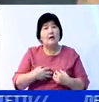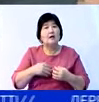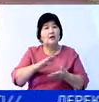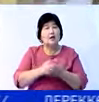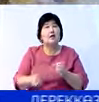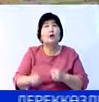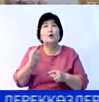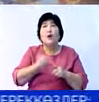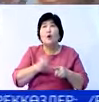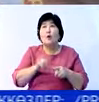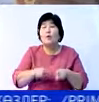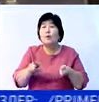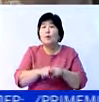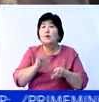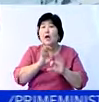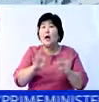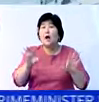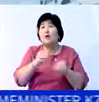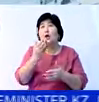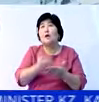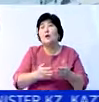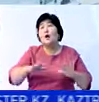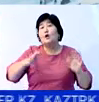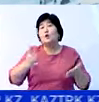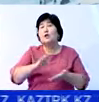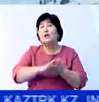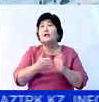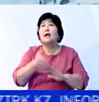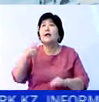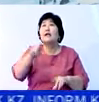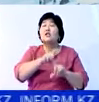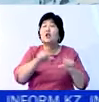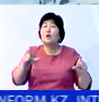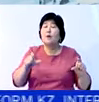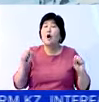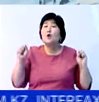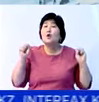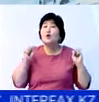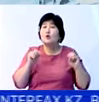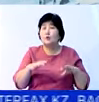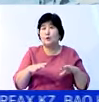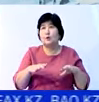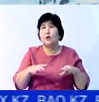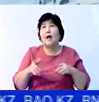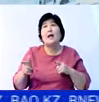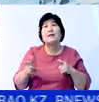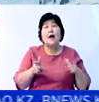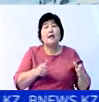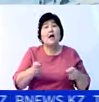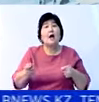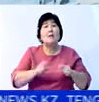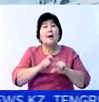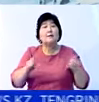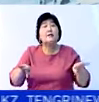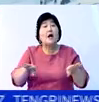соқтыруда. Мамандарды алаңдатып отырған осы мәселе. Төтенше жағдай департаментімен жұмылдыру дайындығы басқармасымен